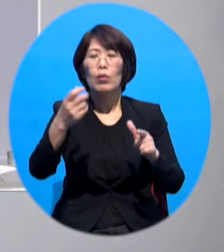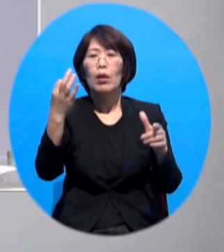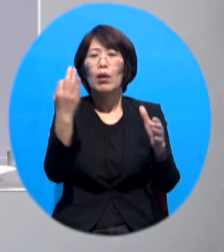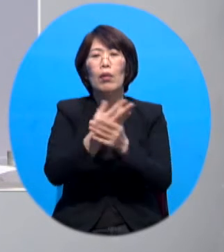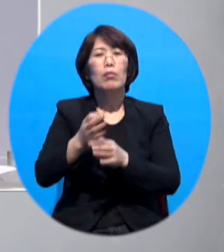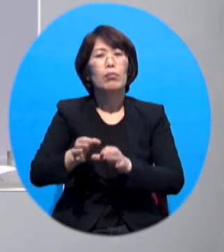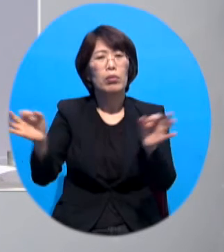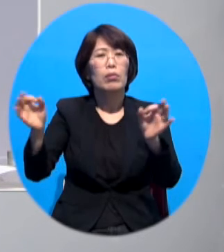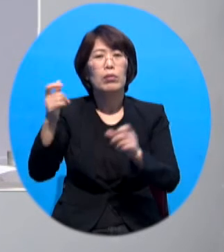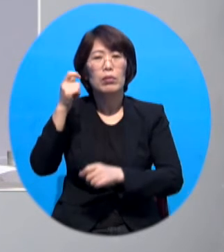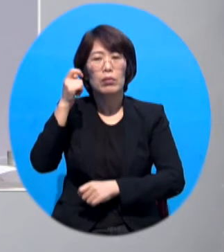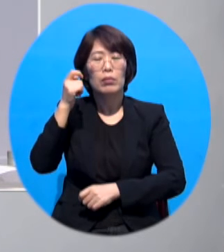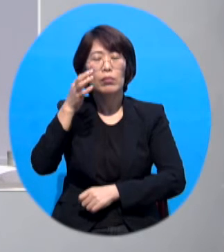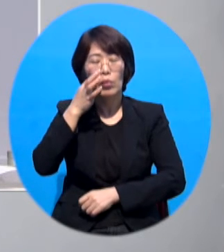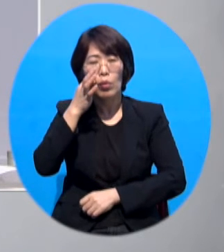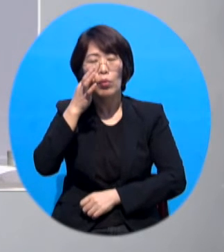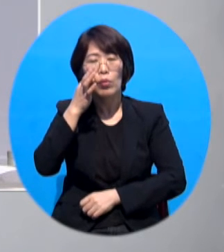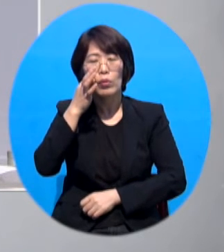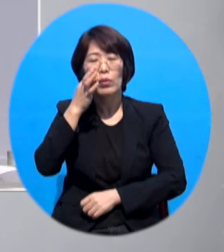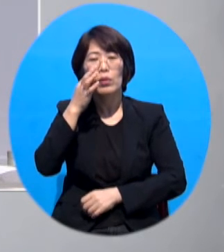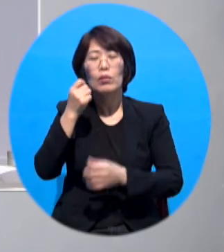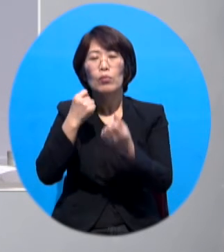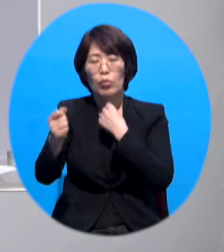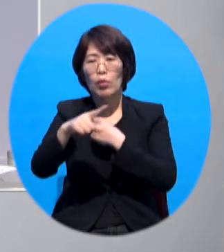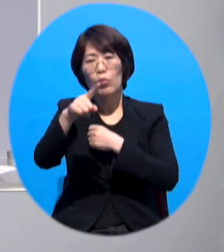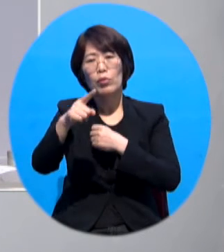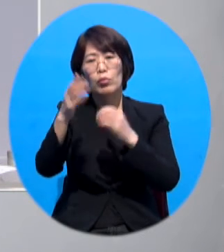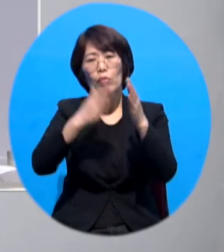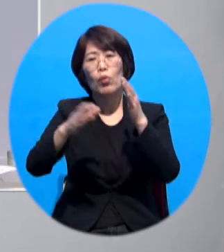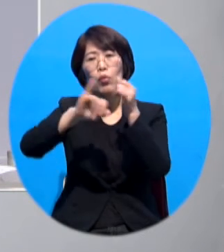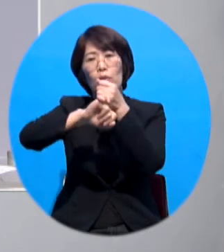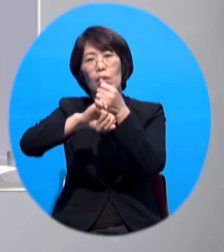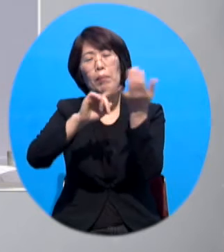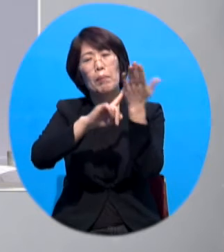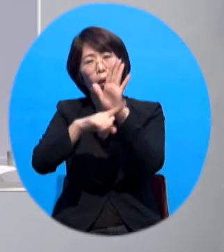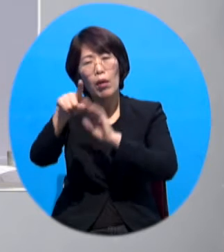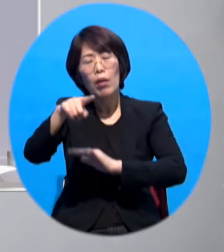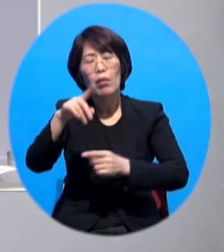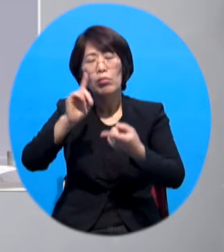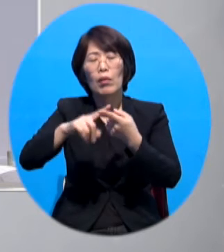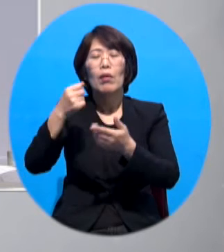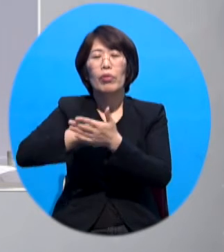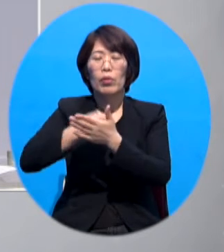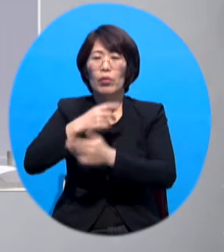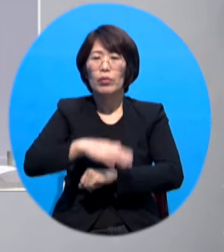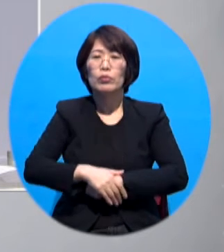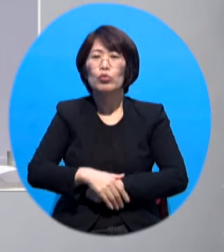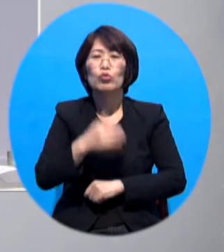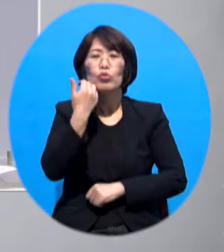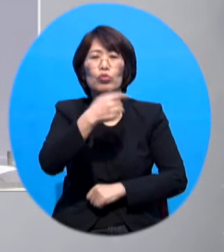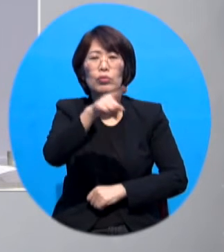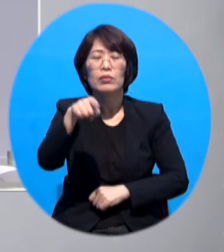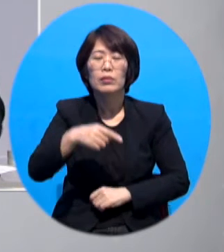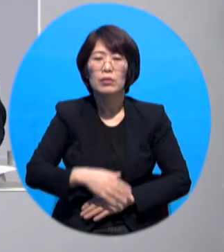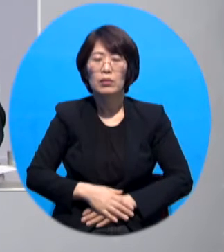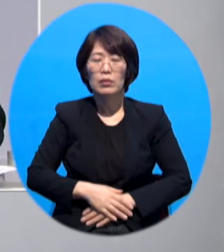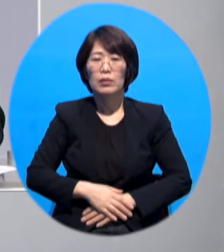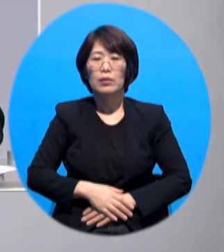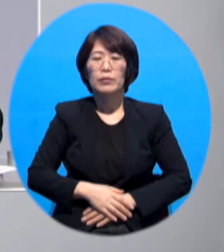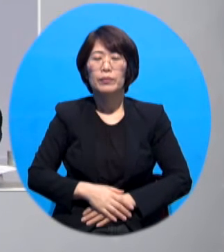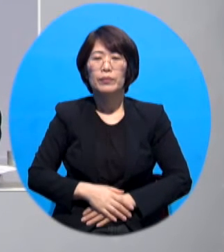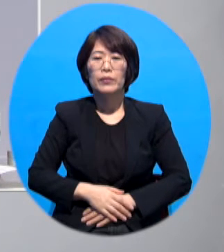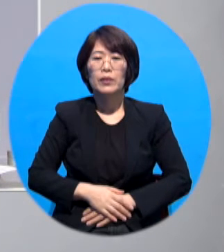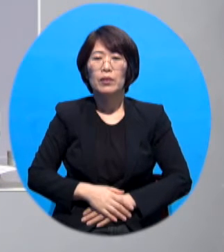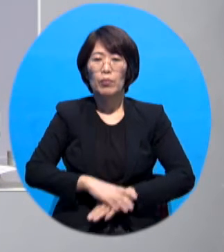지쳐 알 수 없는 돈 임에도 불구하고 이런 공약을 하는 것에 대해서 대단히 유감스럽게 생각해요 어떤 분들은 이게 어 전 국민에게